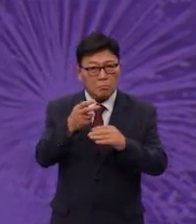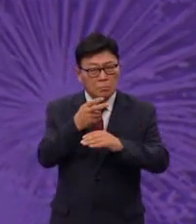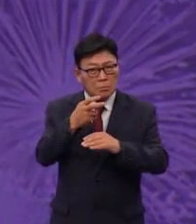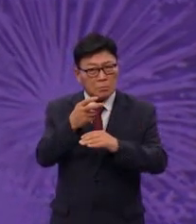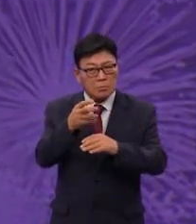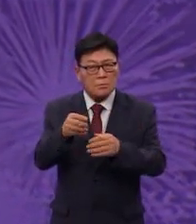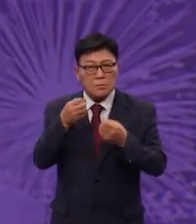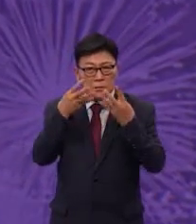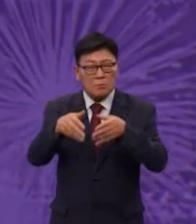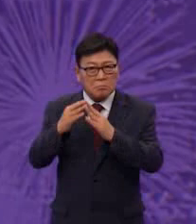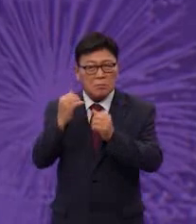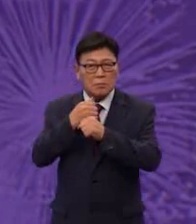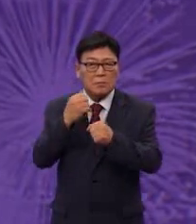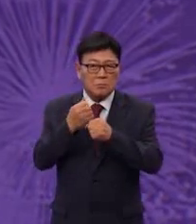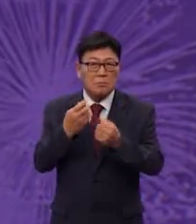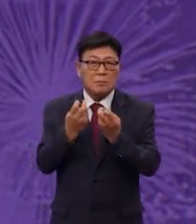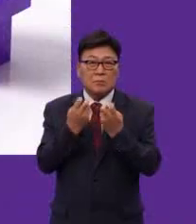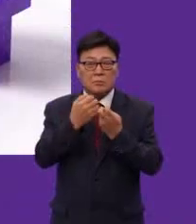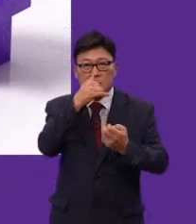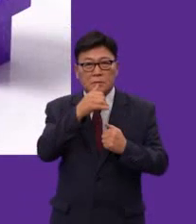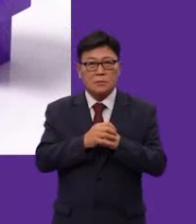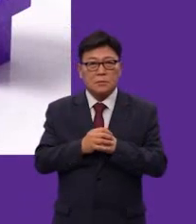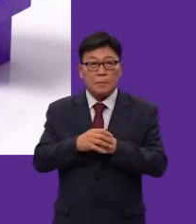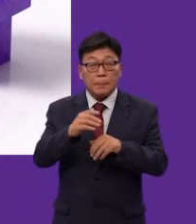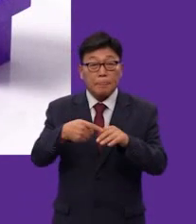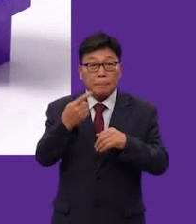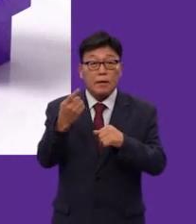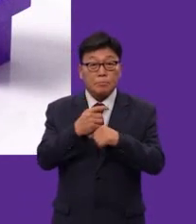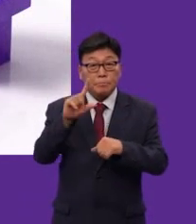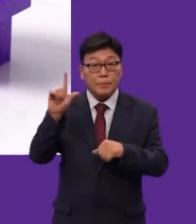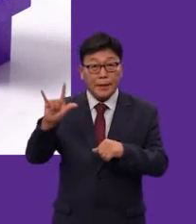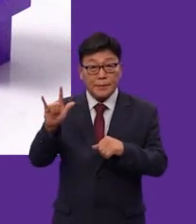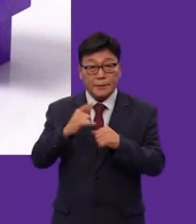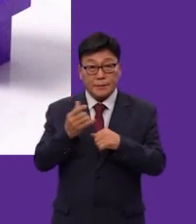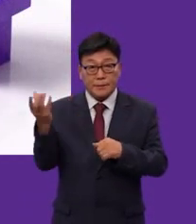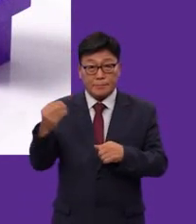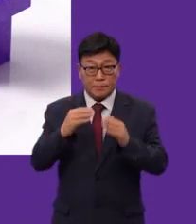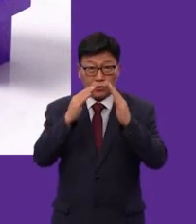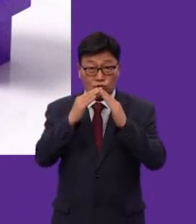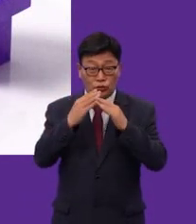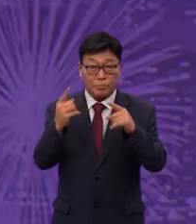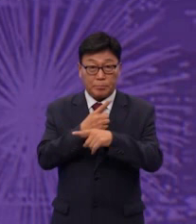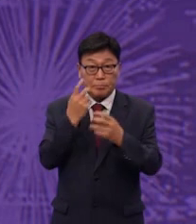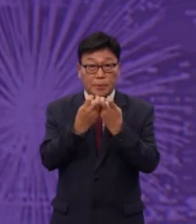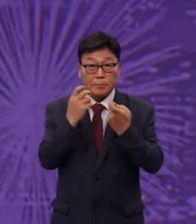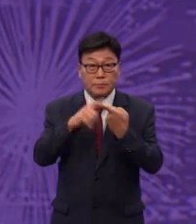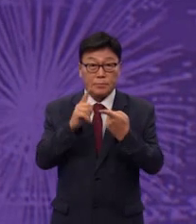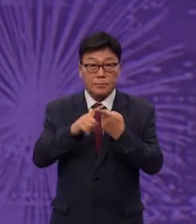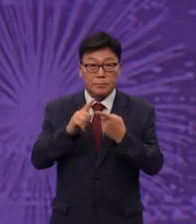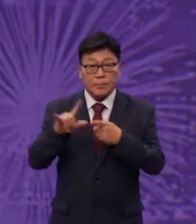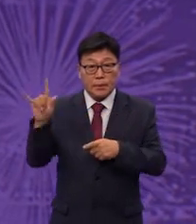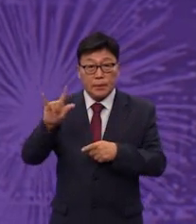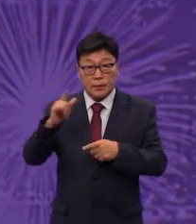도입하는 방안을 추가로 마련할 수도 있습니다. 다음은 LH 임대주택 개선 방안입니다.